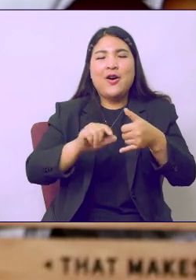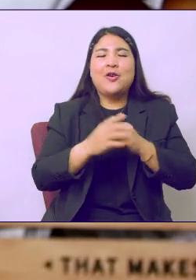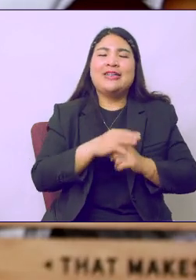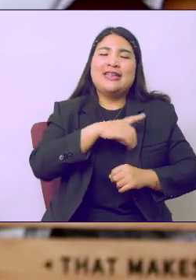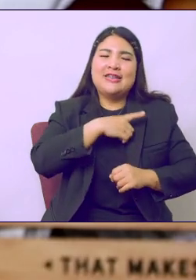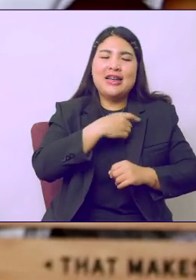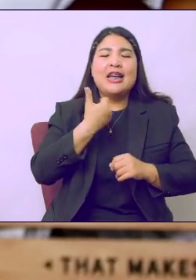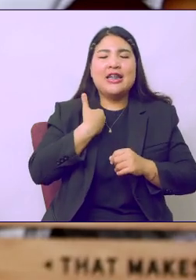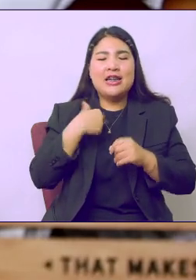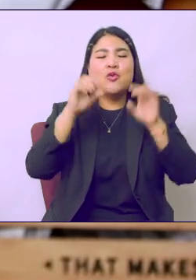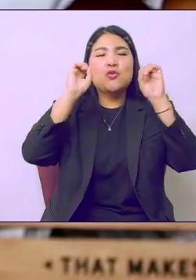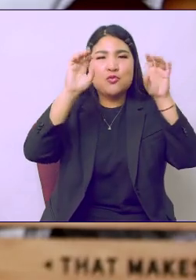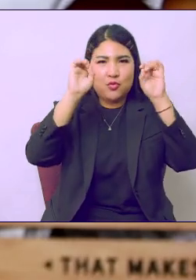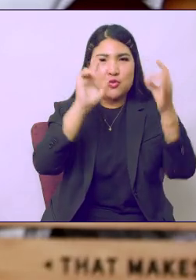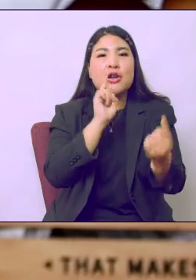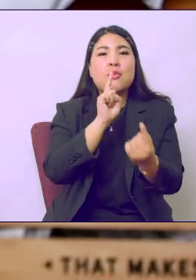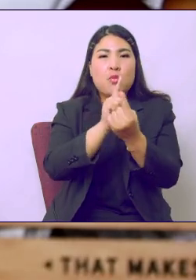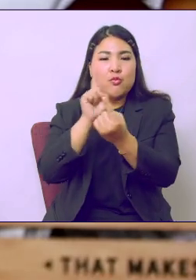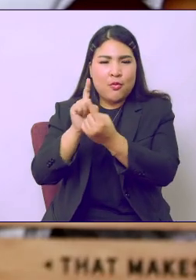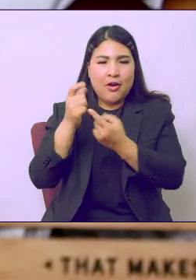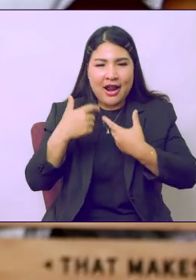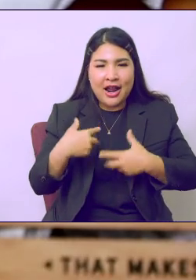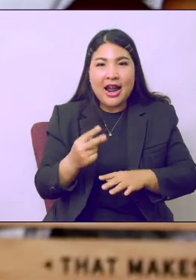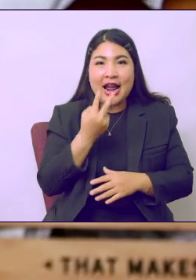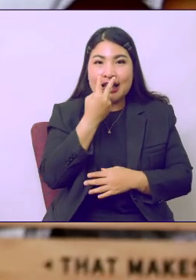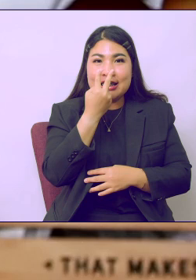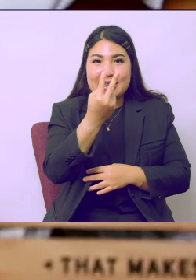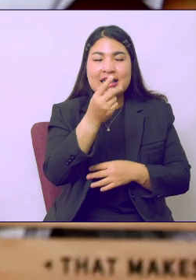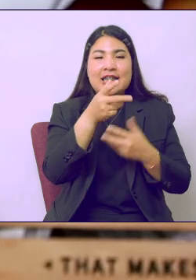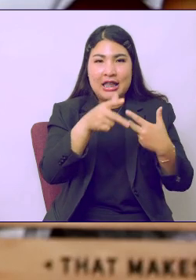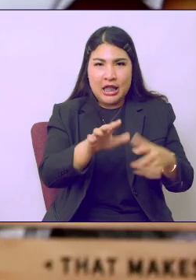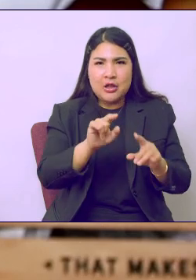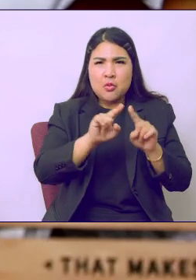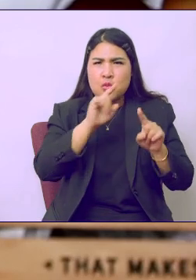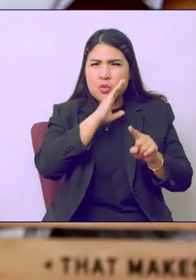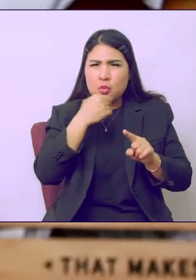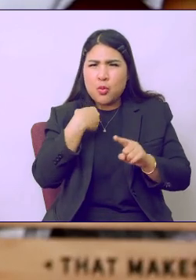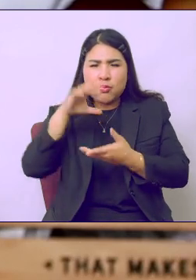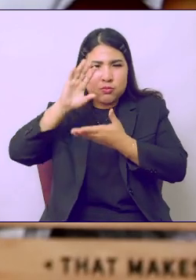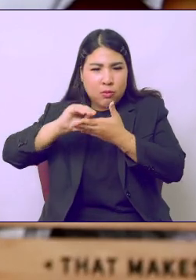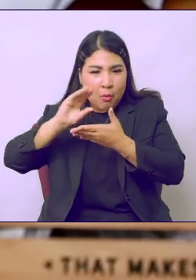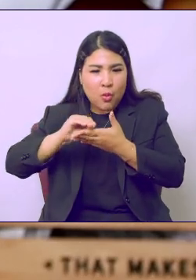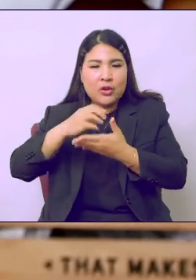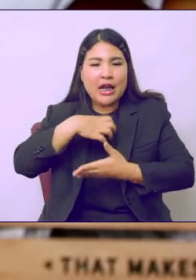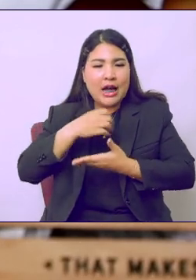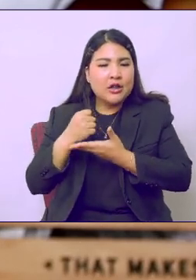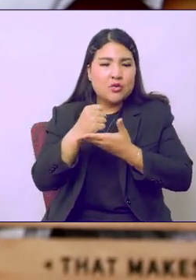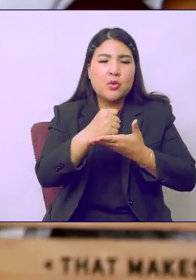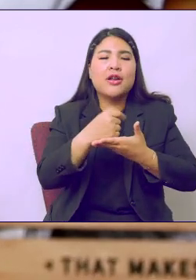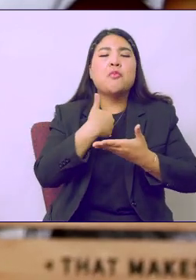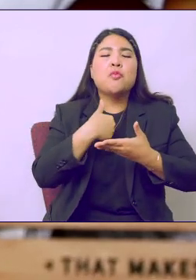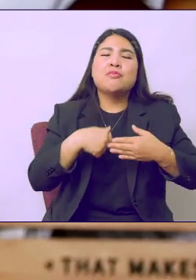เนาะนะครับยังไงก็นะครับมีข้อมูลกันะเห็นหน้าค่าตากันแล้วถ้าจะให้ผมซัพพอร์ตข้อมูลอะไรนี่ผมยินดีมากๆเลยนะ